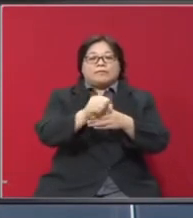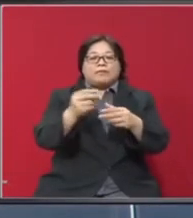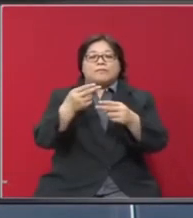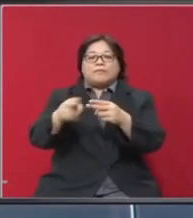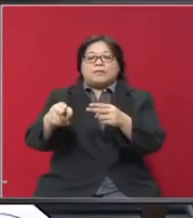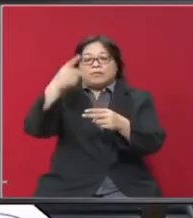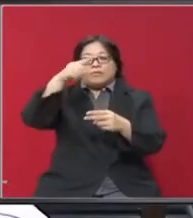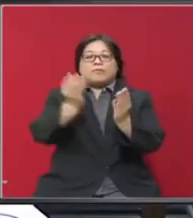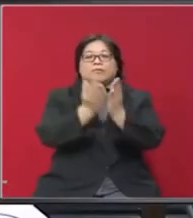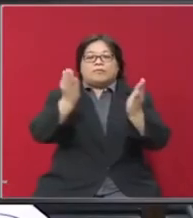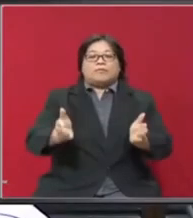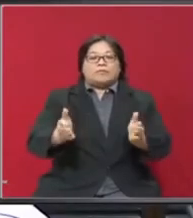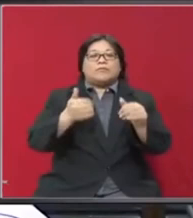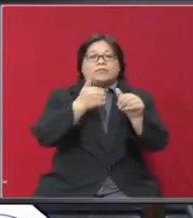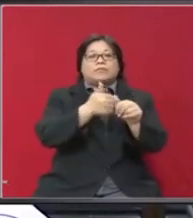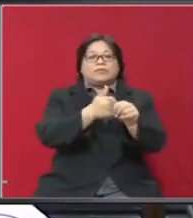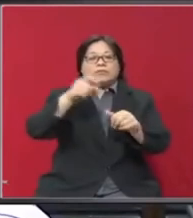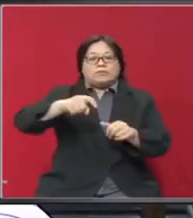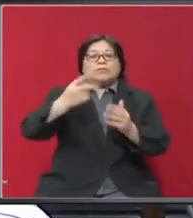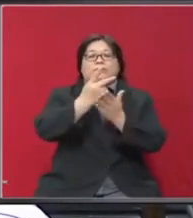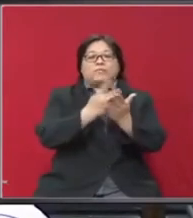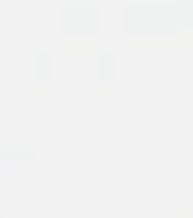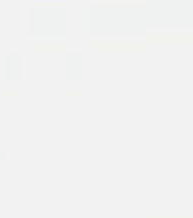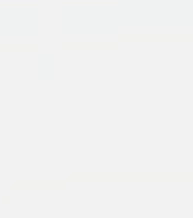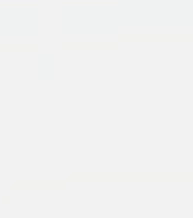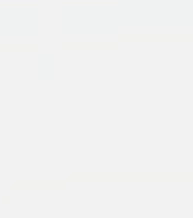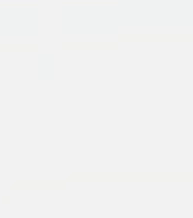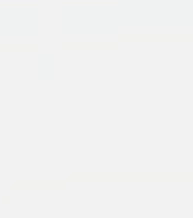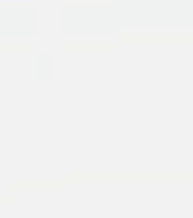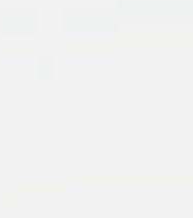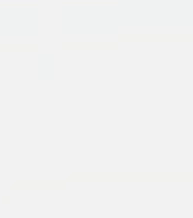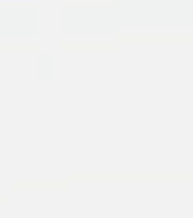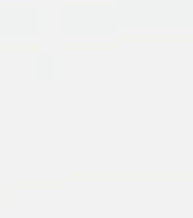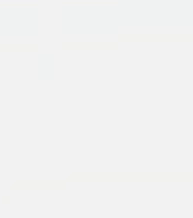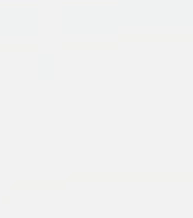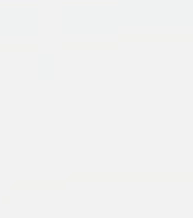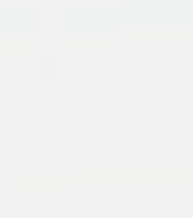pendek bagi pelajar untuk memenuhi keperluan khusus tersebut Makasih ya